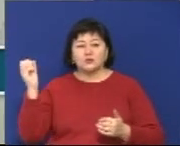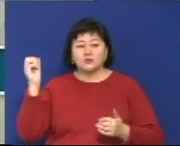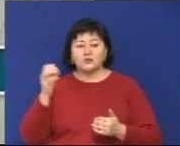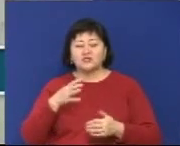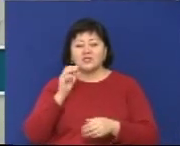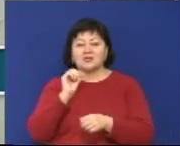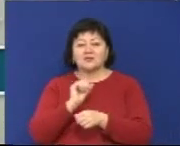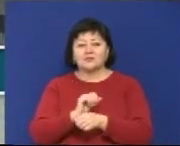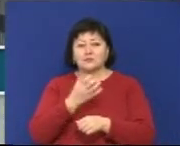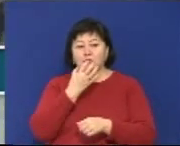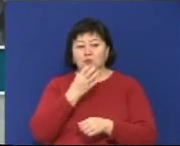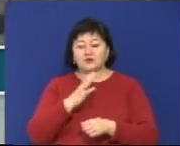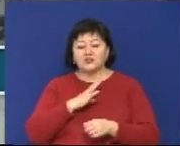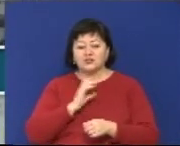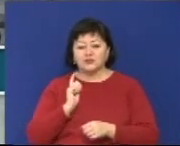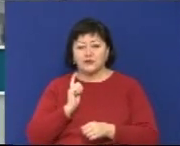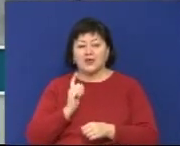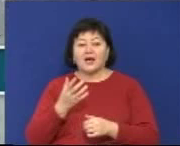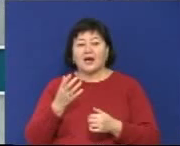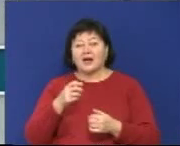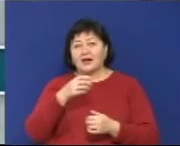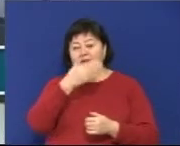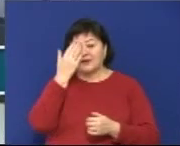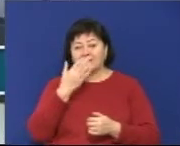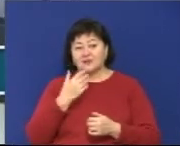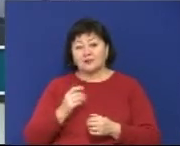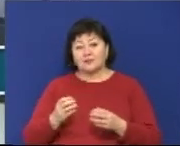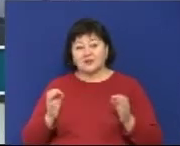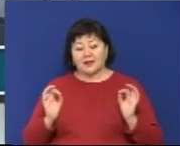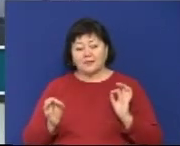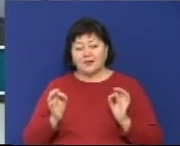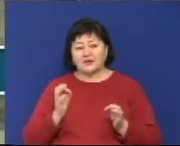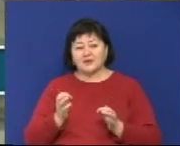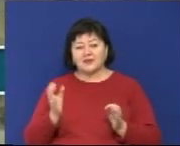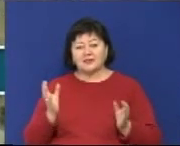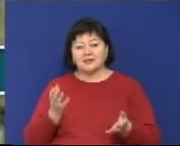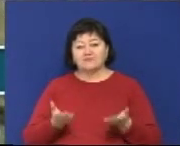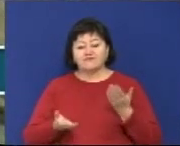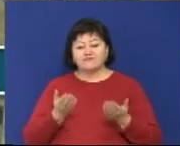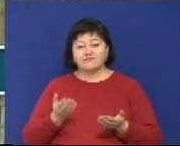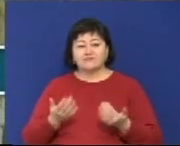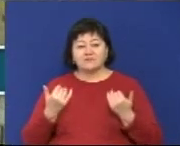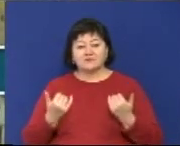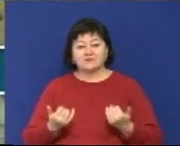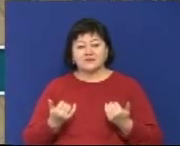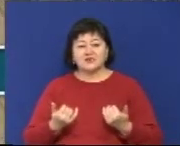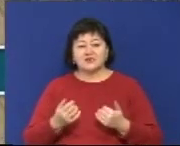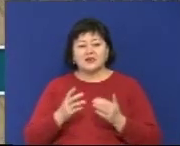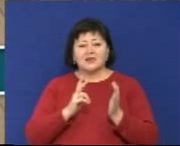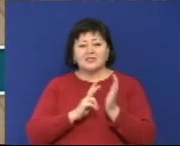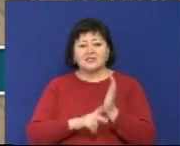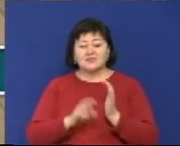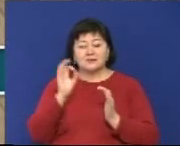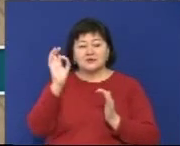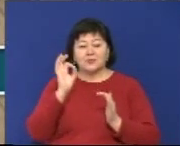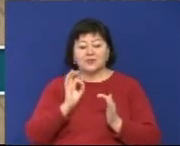сохранять комфортную температуру. В целом, на первом этапе развития Туркестана должно было быть построено 175 объектов. Из них 70%